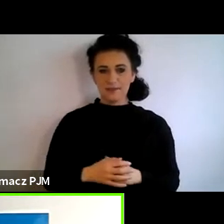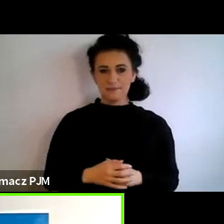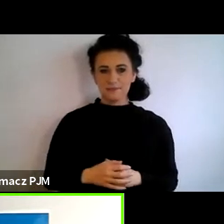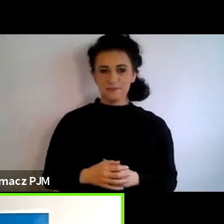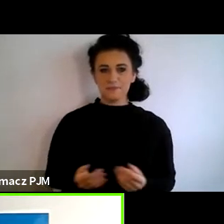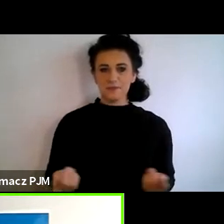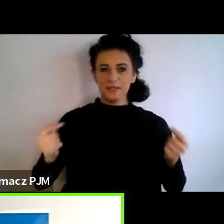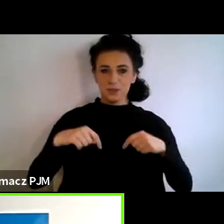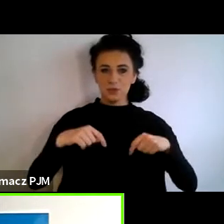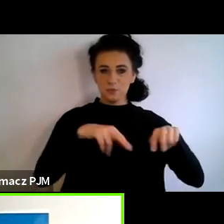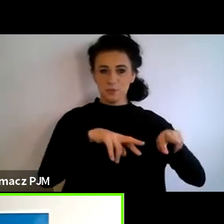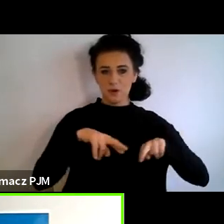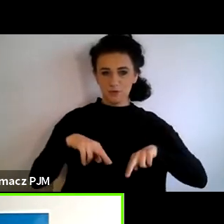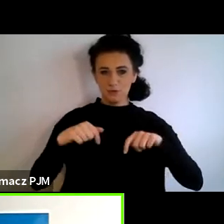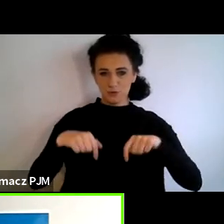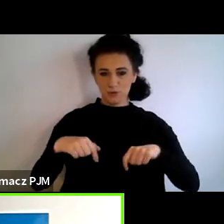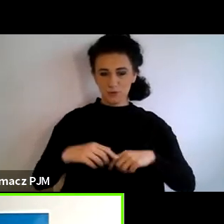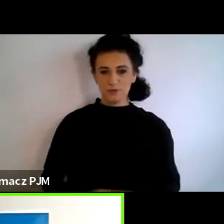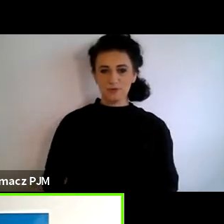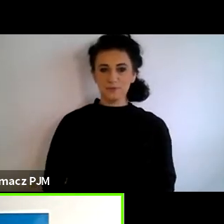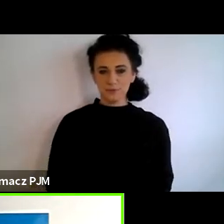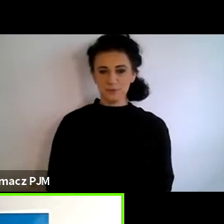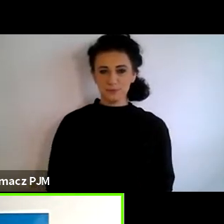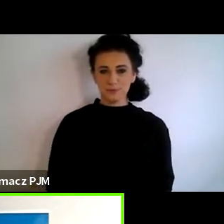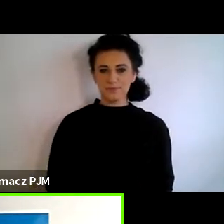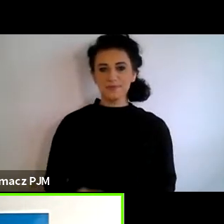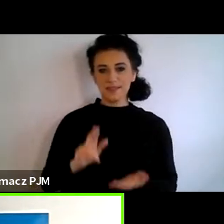nas wrócić, ewentualnie już po kawie, po kanapce.